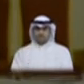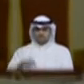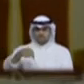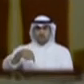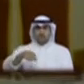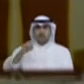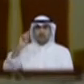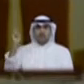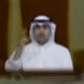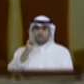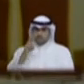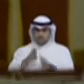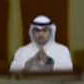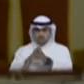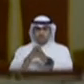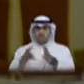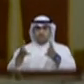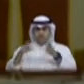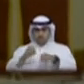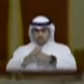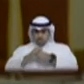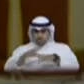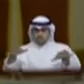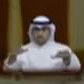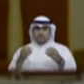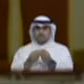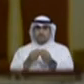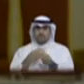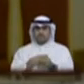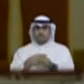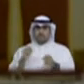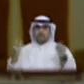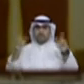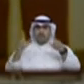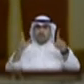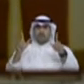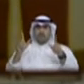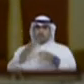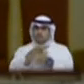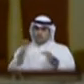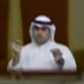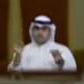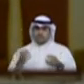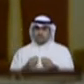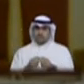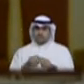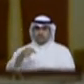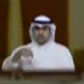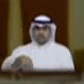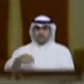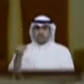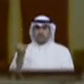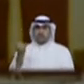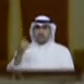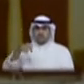اليوم تطورا كبيرا وانتشارا واسعا لوسائل الاعلام بمختلف انواعها الامر الذي